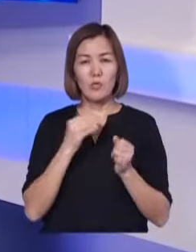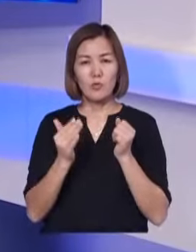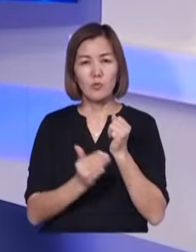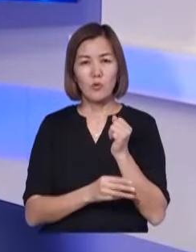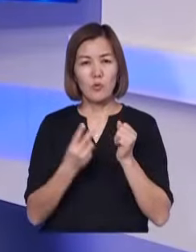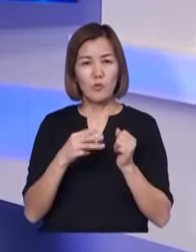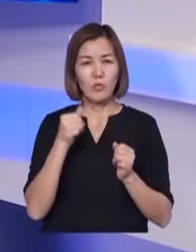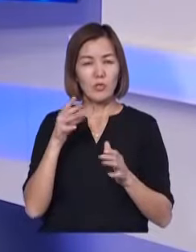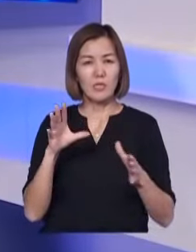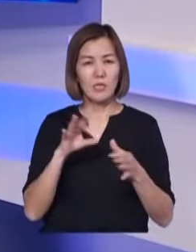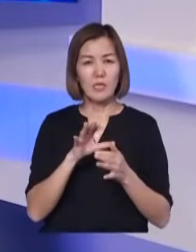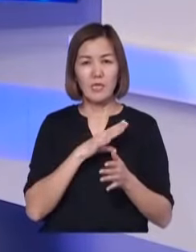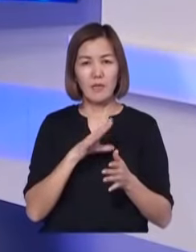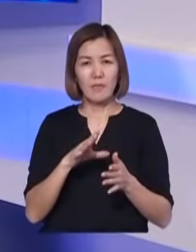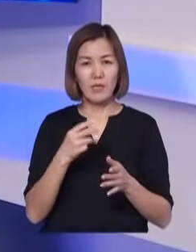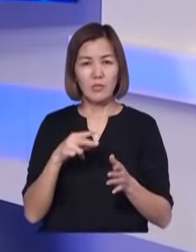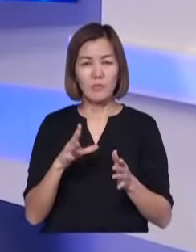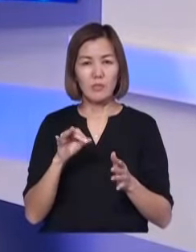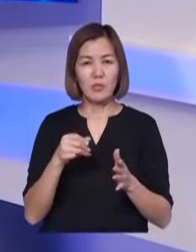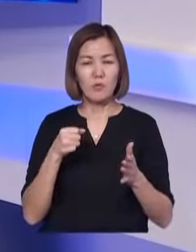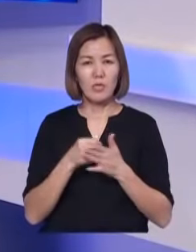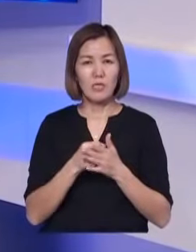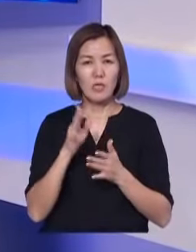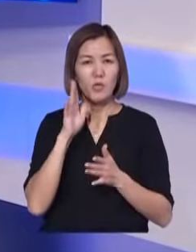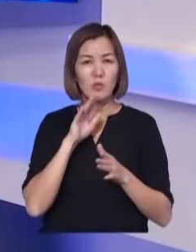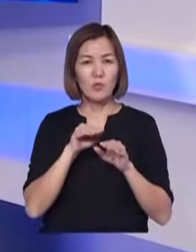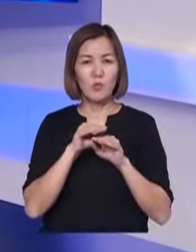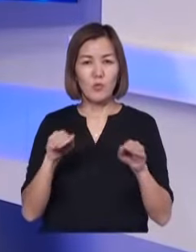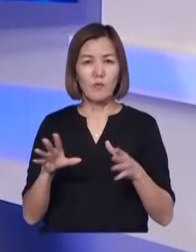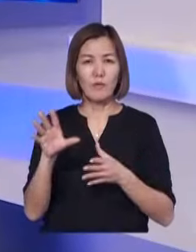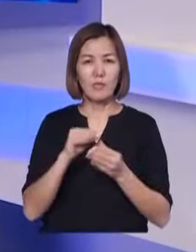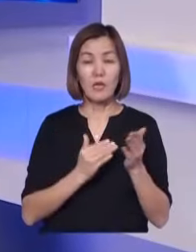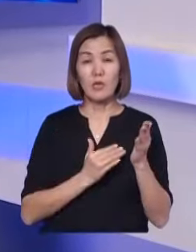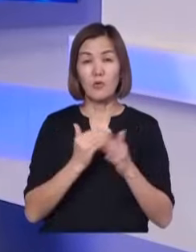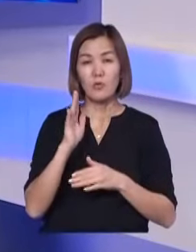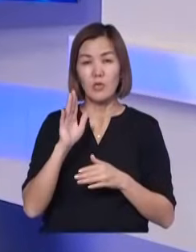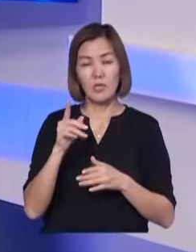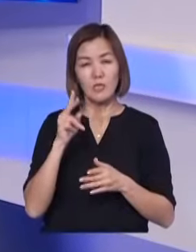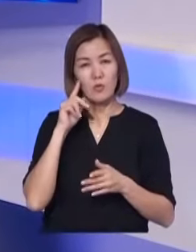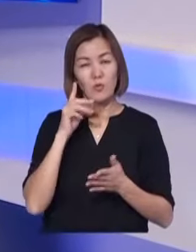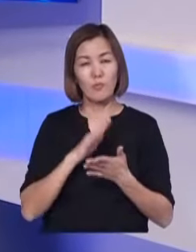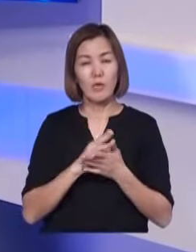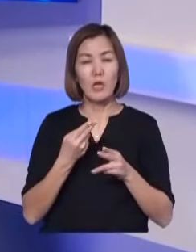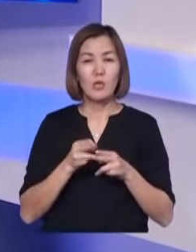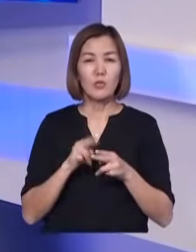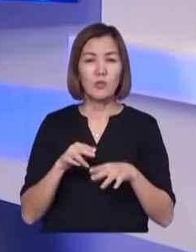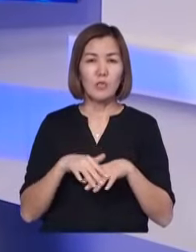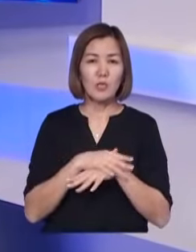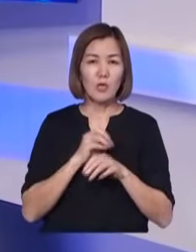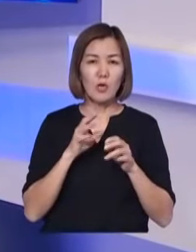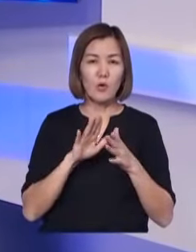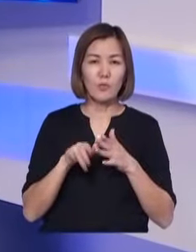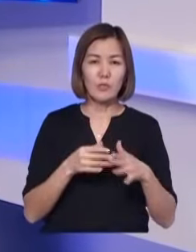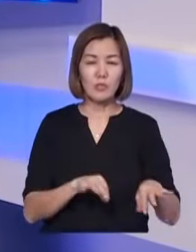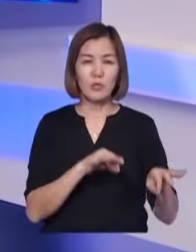мұндай көрсеткіш тіркелмегенін айтады. 25 сәуірге дейін су деңгейі тағы көтерілет деген болжам бар. Сондықтан тұрғындарды қауіпсіз жерге